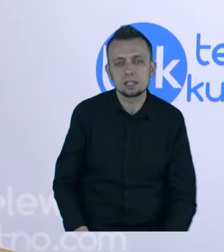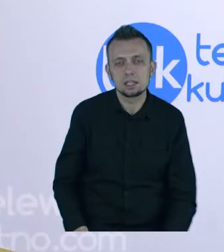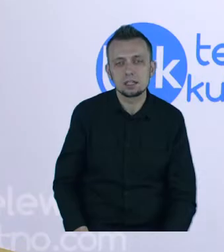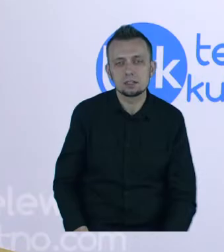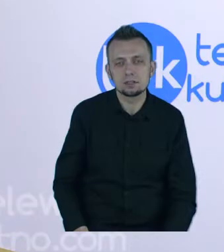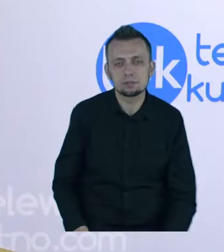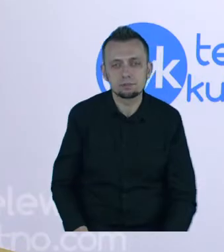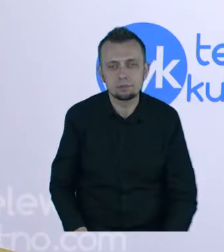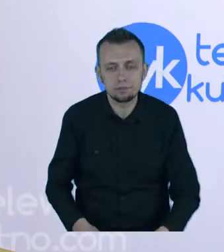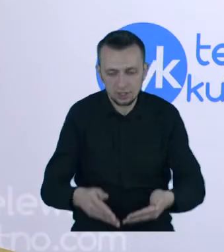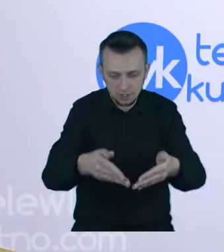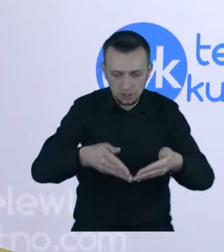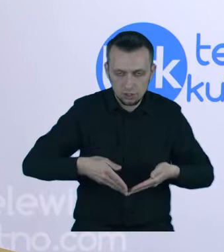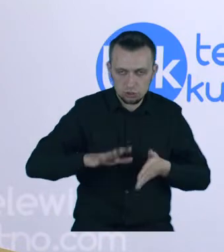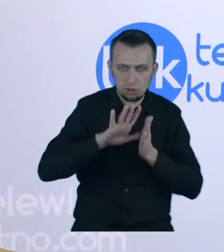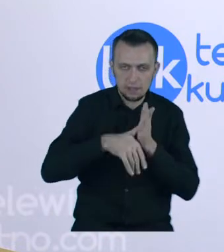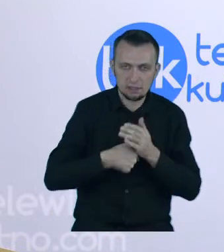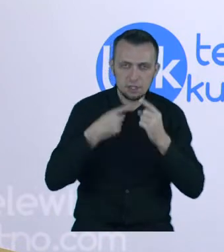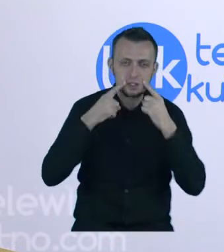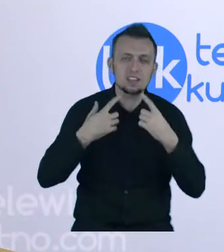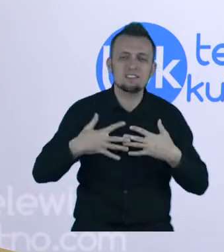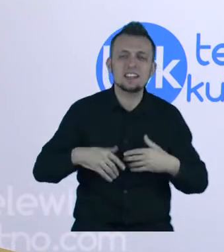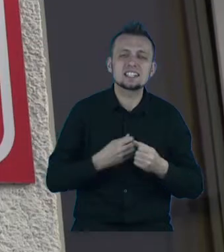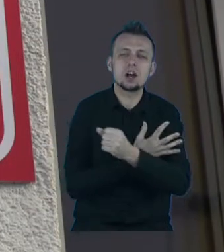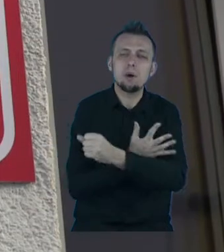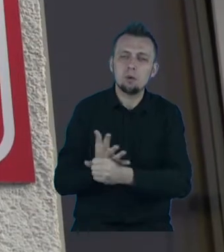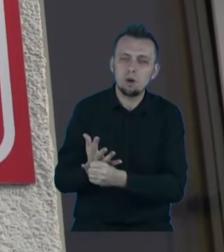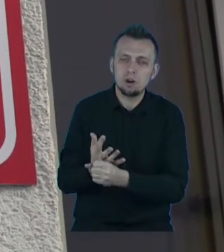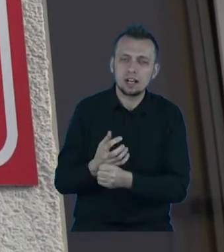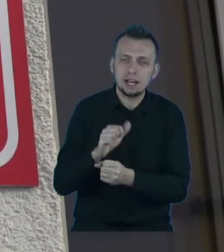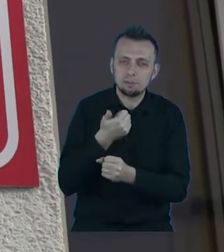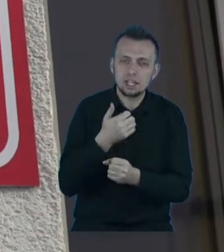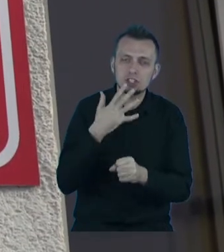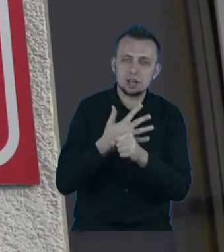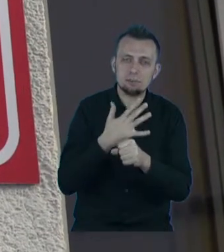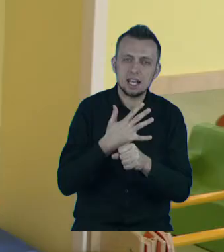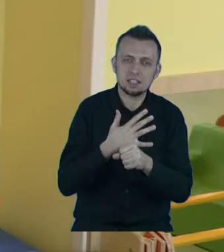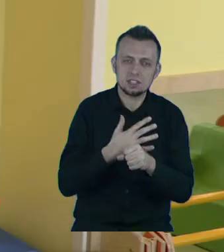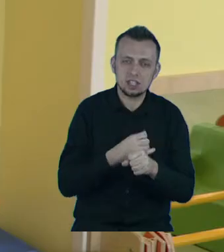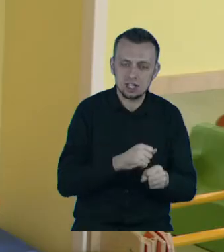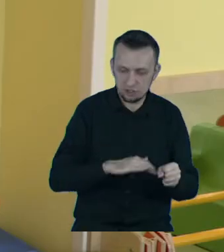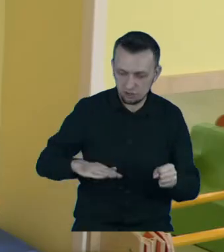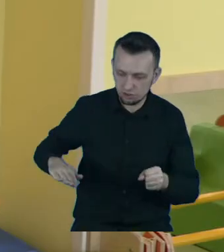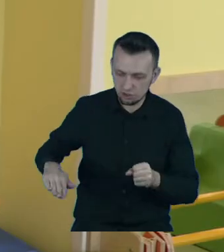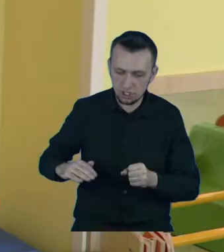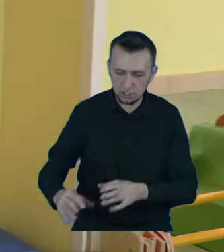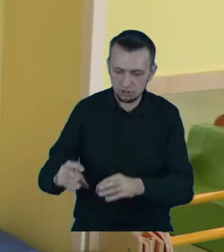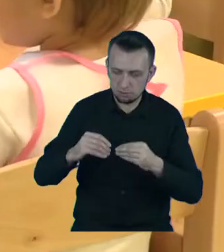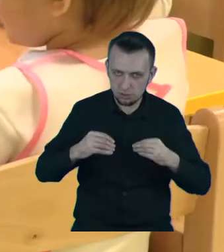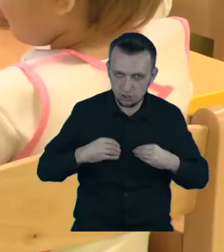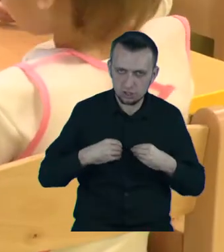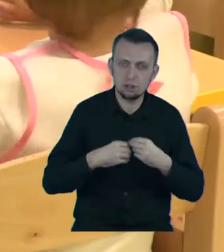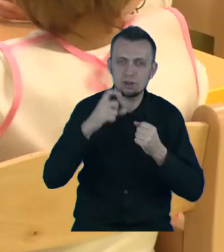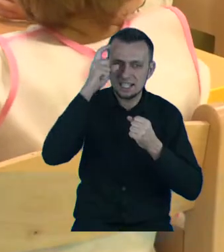Żłobek miejski Wesoła Łąka przyjął pod opiekę pierwsze 50 dzieci. Żłobek miejski Wesoła Łąka rozpoczął swoją